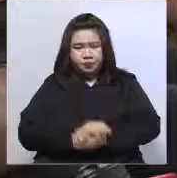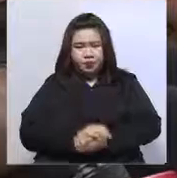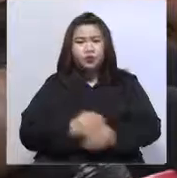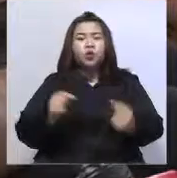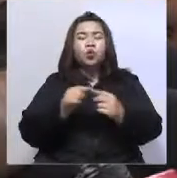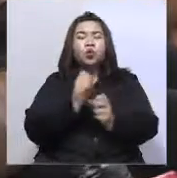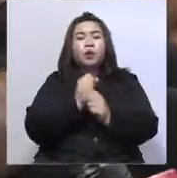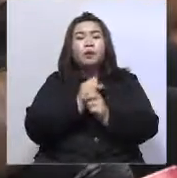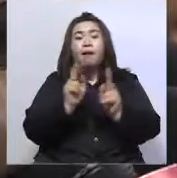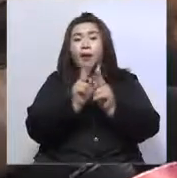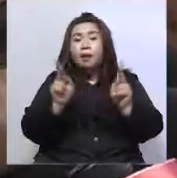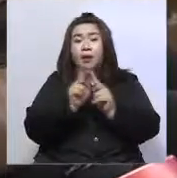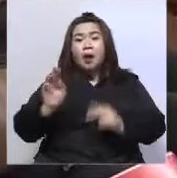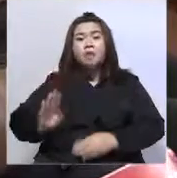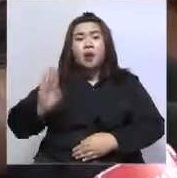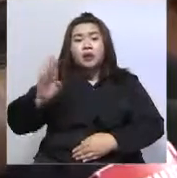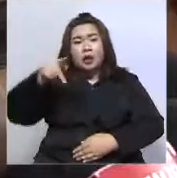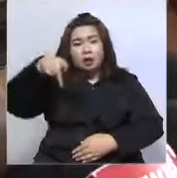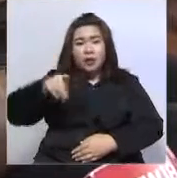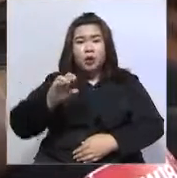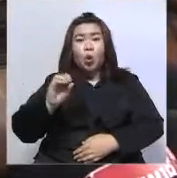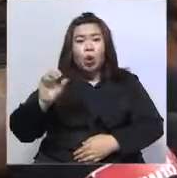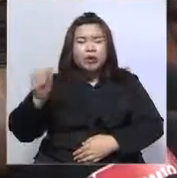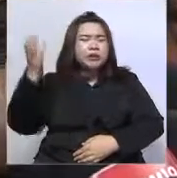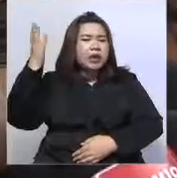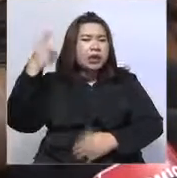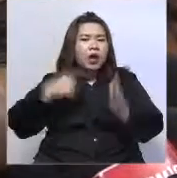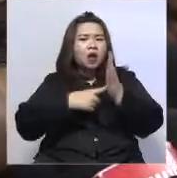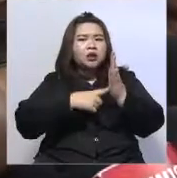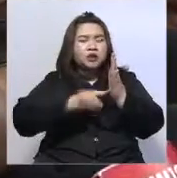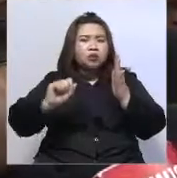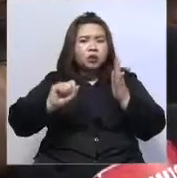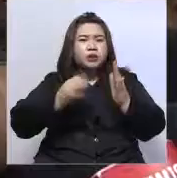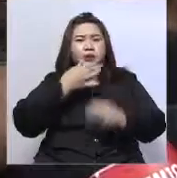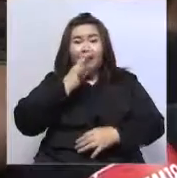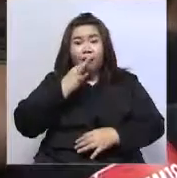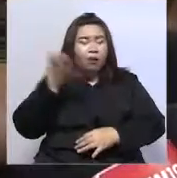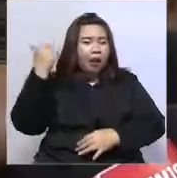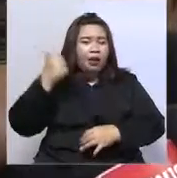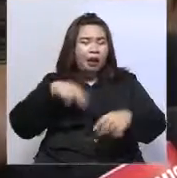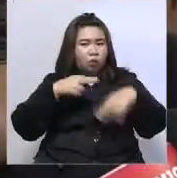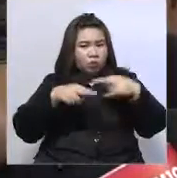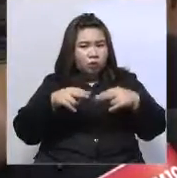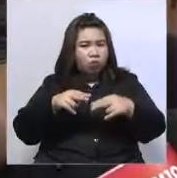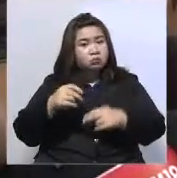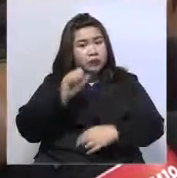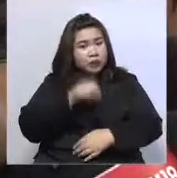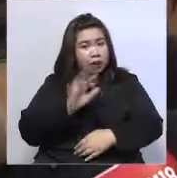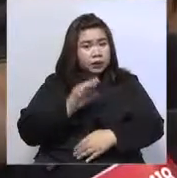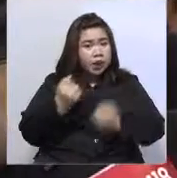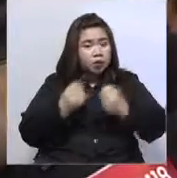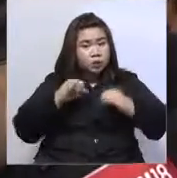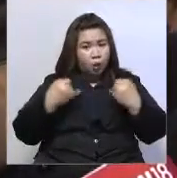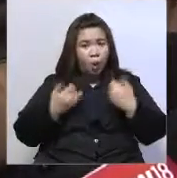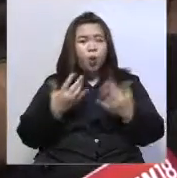รรมการผู้จัดการบริษัท POS ที่เราไปค้นที่สมุทรสาครนั่นเองครับเพราะฉะนั้นจะใช่รถของเขาหรือไม่นะครับเดี๋ยวต้องต